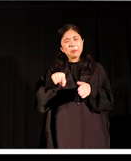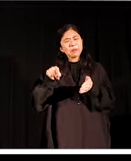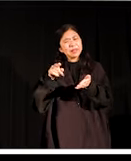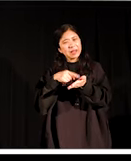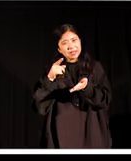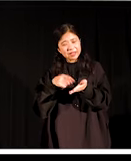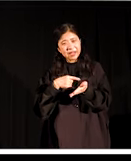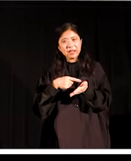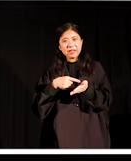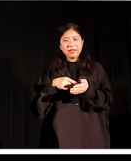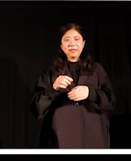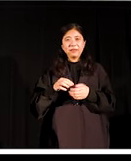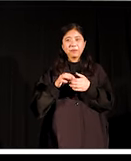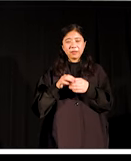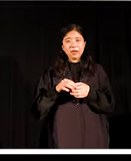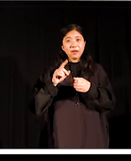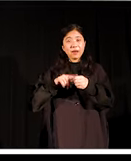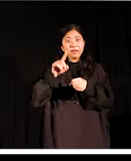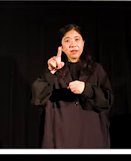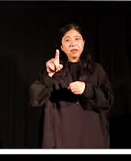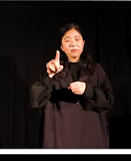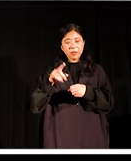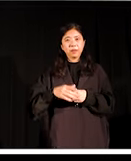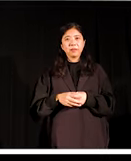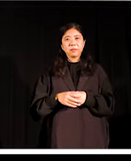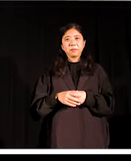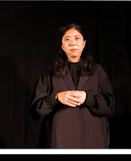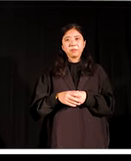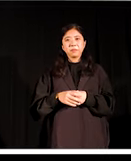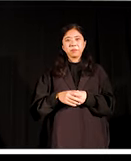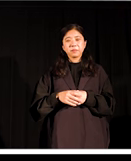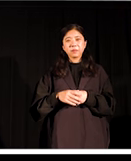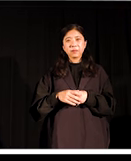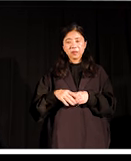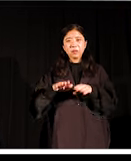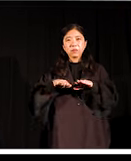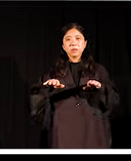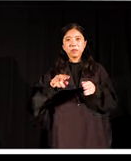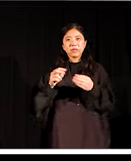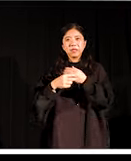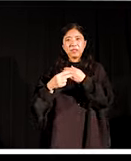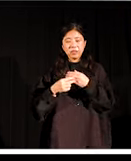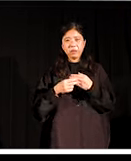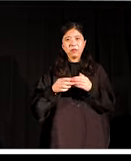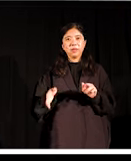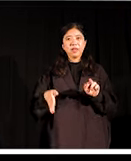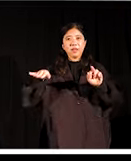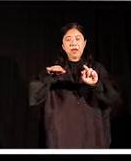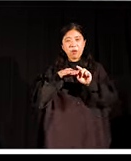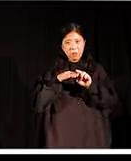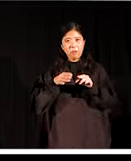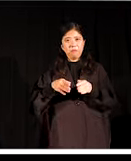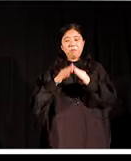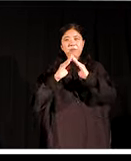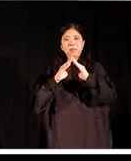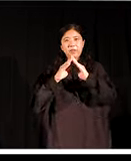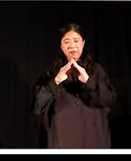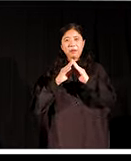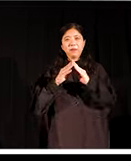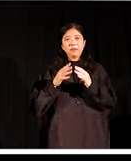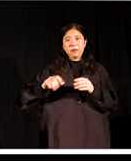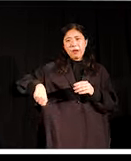十分なので2025年来年にはこのアジアジャパンアートアジア商人医療センターっていうのを会員してもっと広くの患者さんをあの